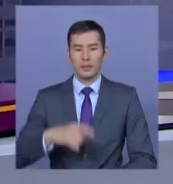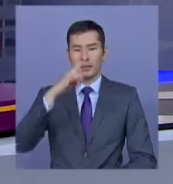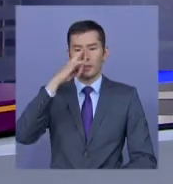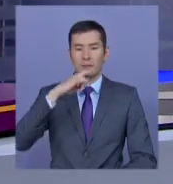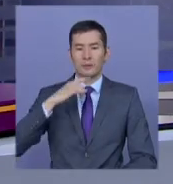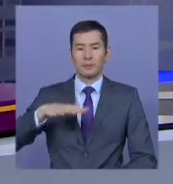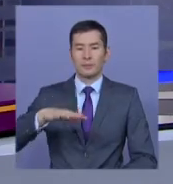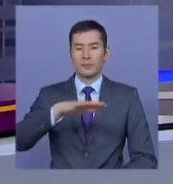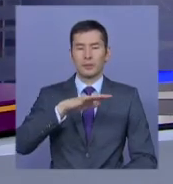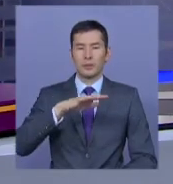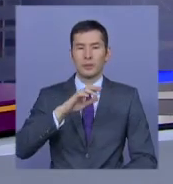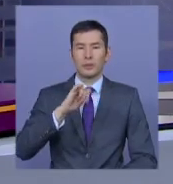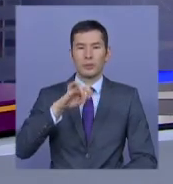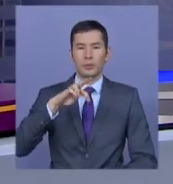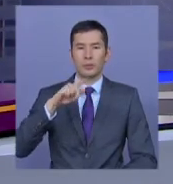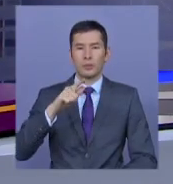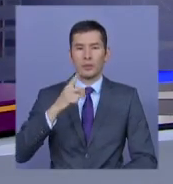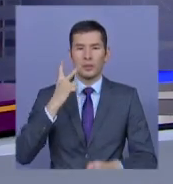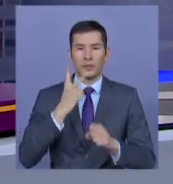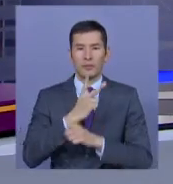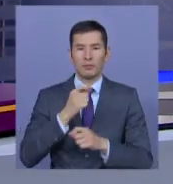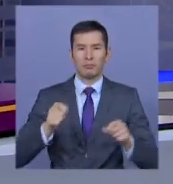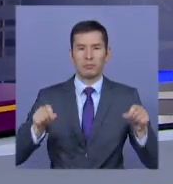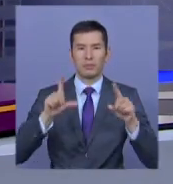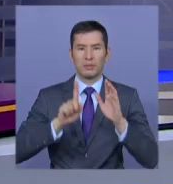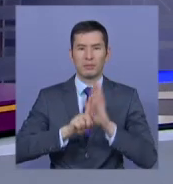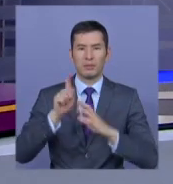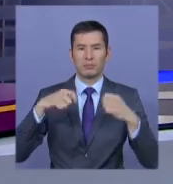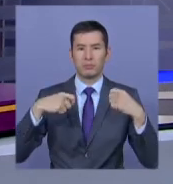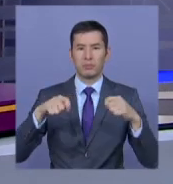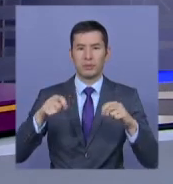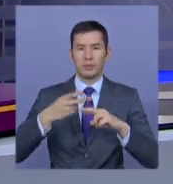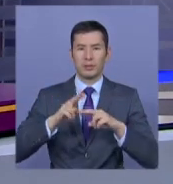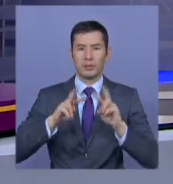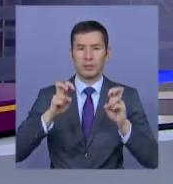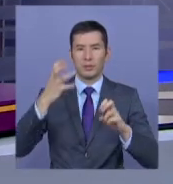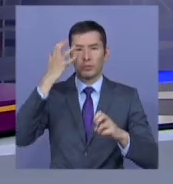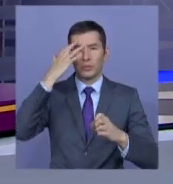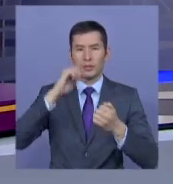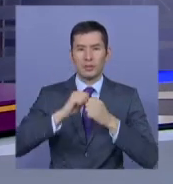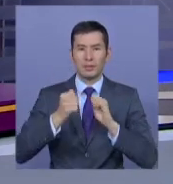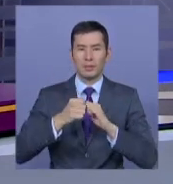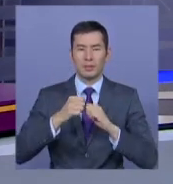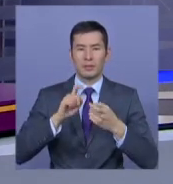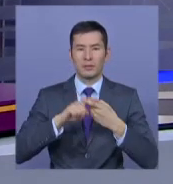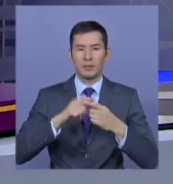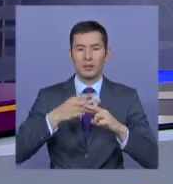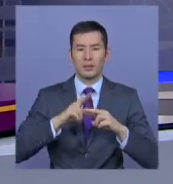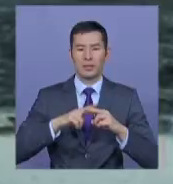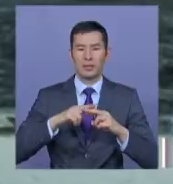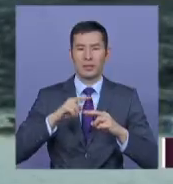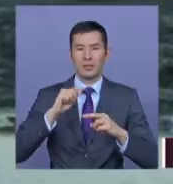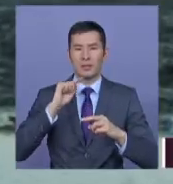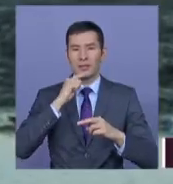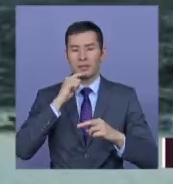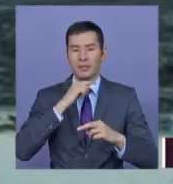Қазақстанда делдалдар көмір бағасын екі есеге қымбаттатып сатып жатыр. Еліміздегі қара отын құнына қатысты деректерді индустрия және